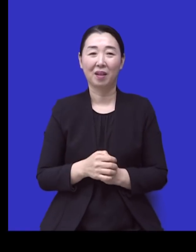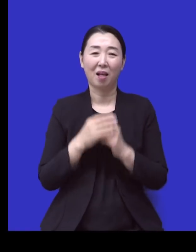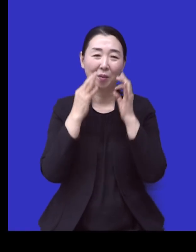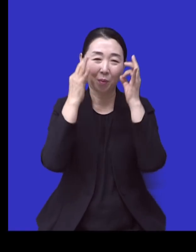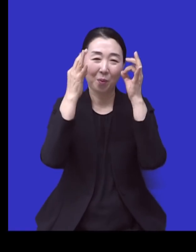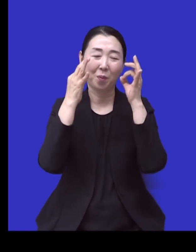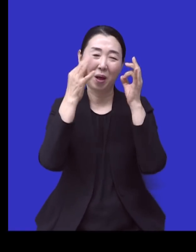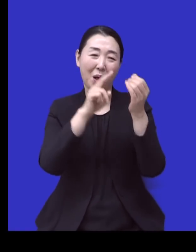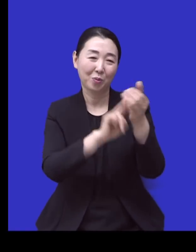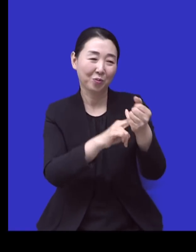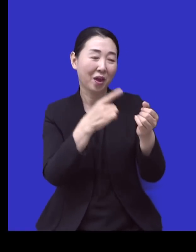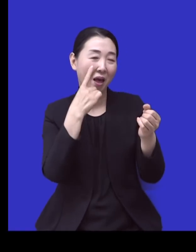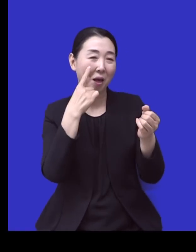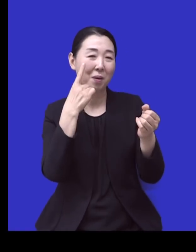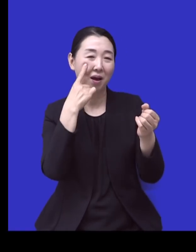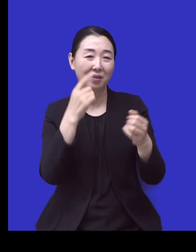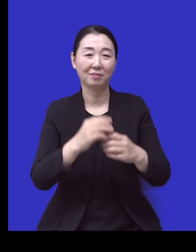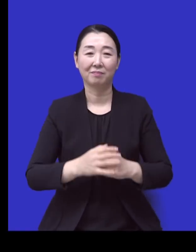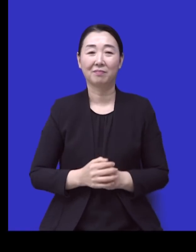썰어봐 숨겨봐도